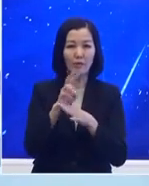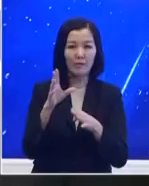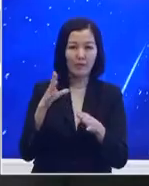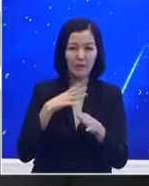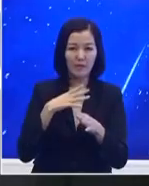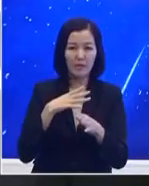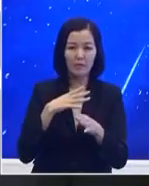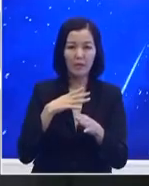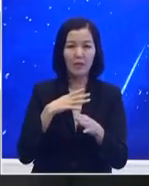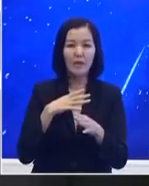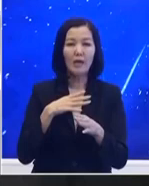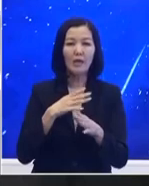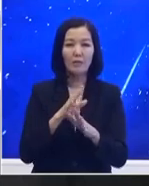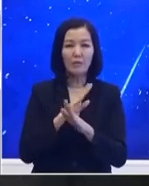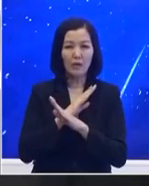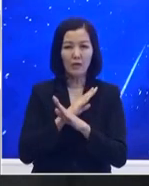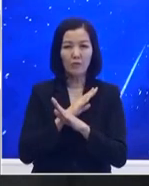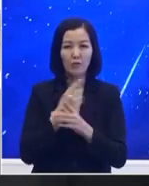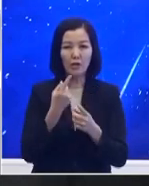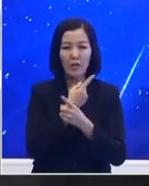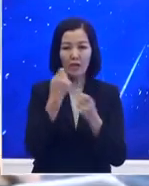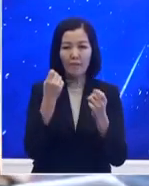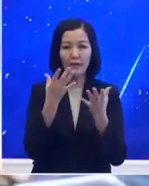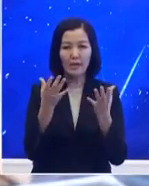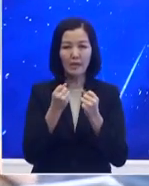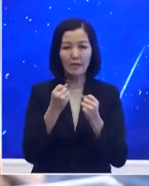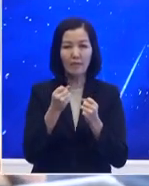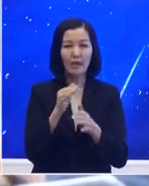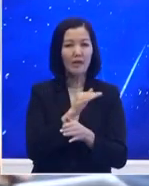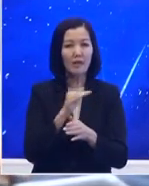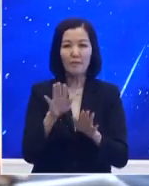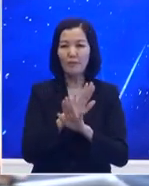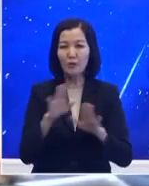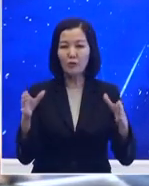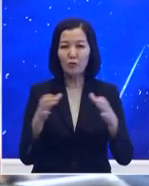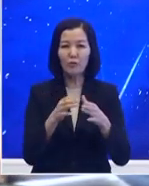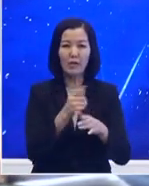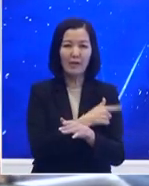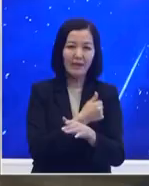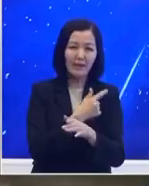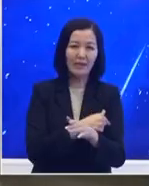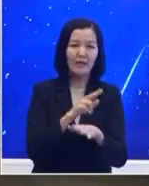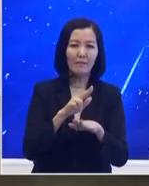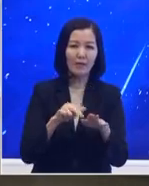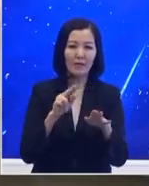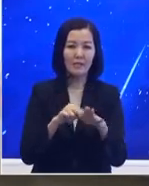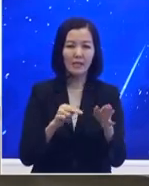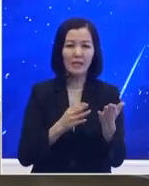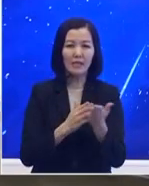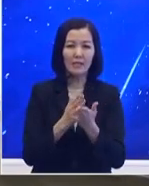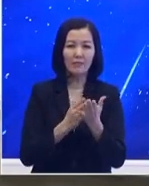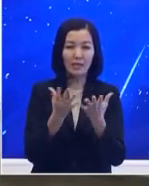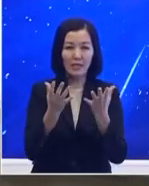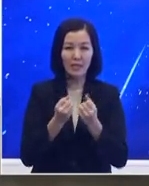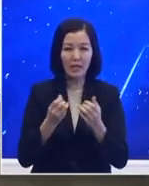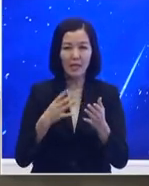рәсім компаниялары есігін қағып тұрады екен. Марқұм туралы ақпараттарды ресми емес ұйымдар, дәрігерлер, полицейлер қызметкерлерінен